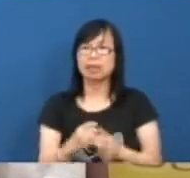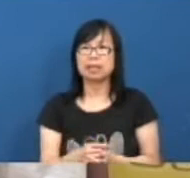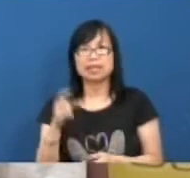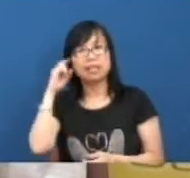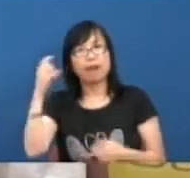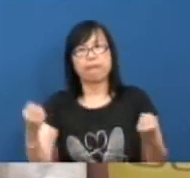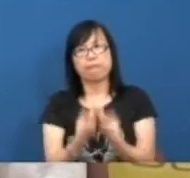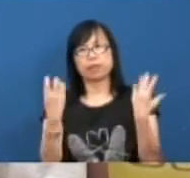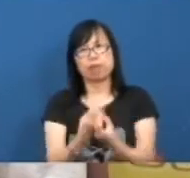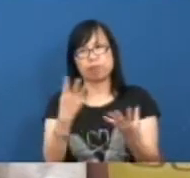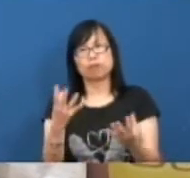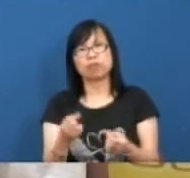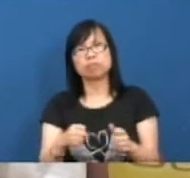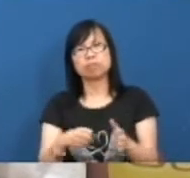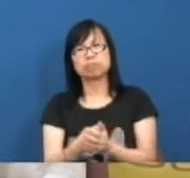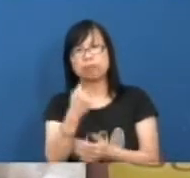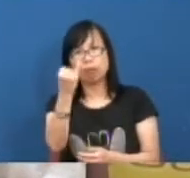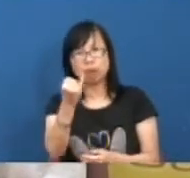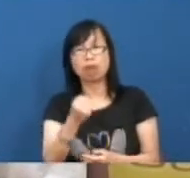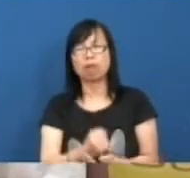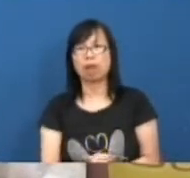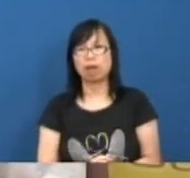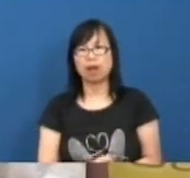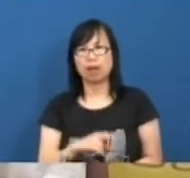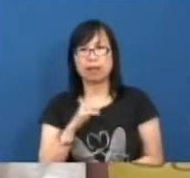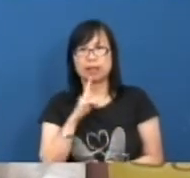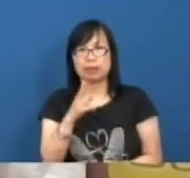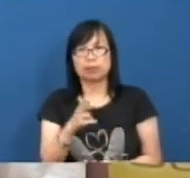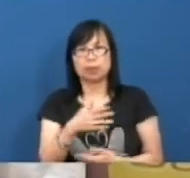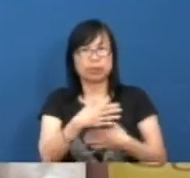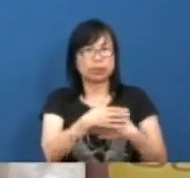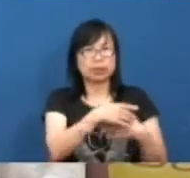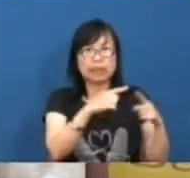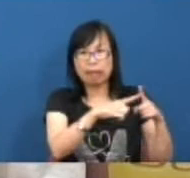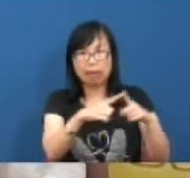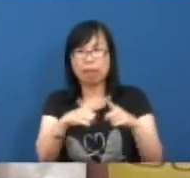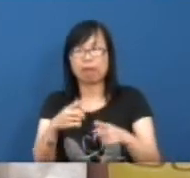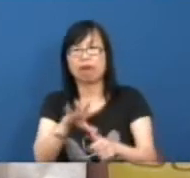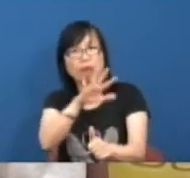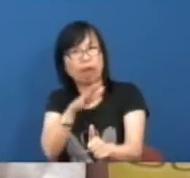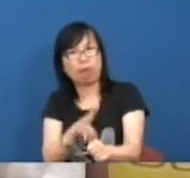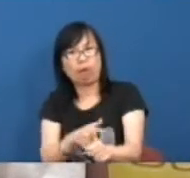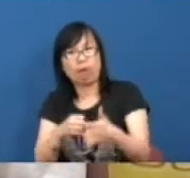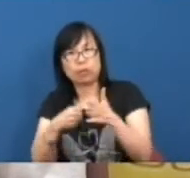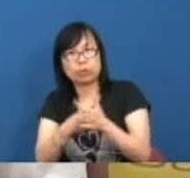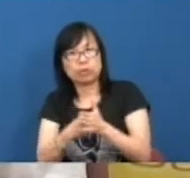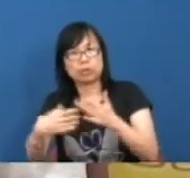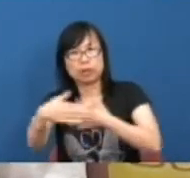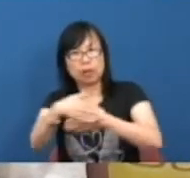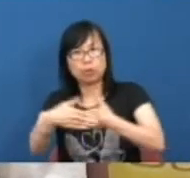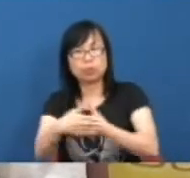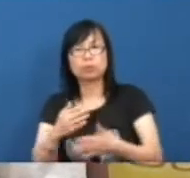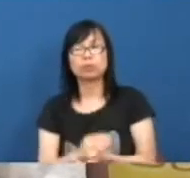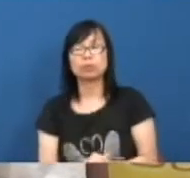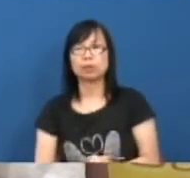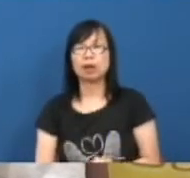發生好多故障嘅問題啦，就令到有萬幾人影響啊，翻工翻學嘅時候咧就阻塞到交通啊咁樣。即係需，